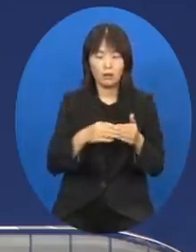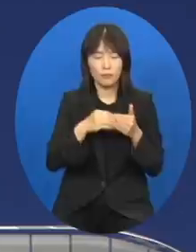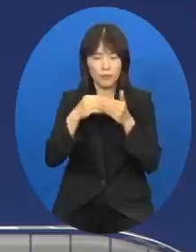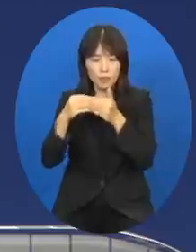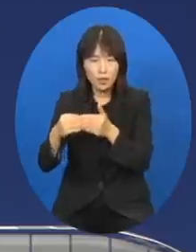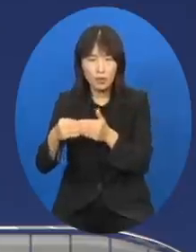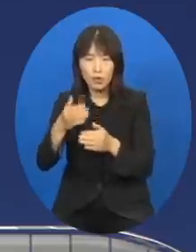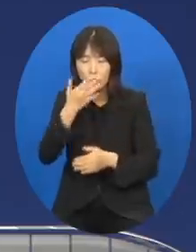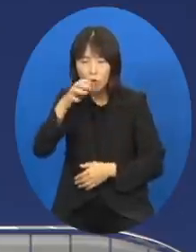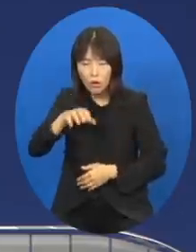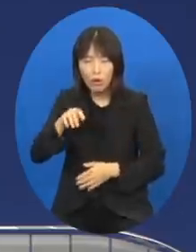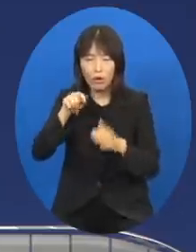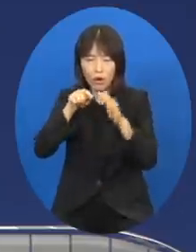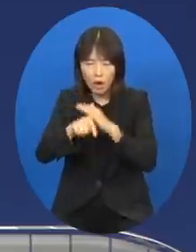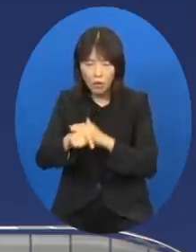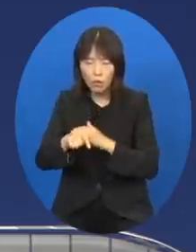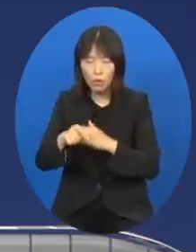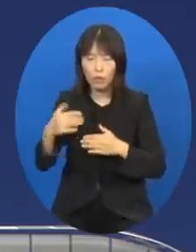다 꺼려요.